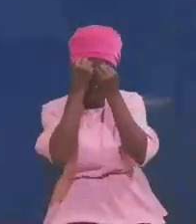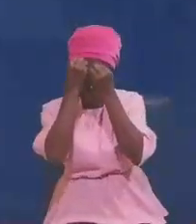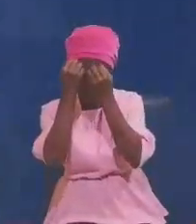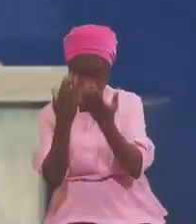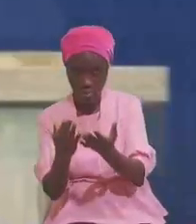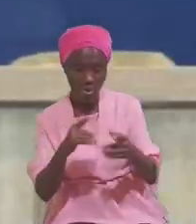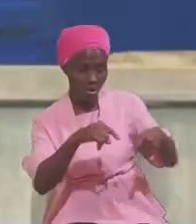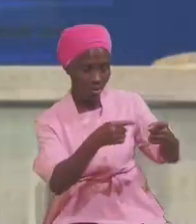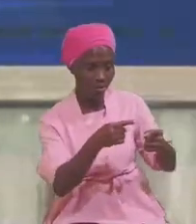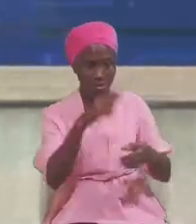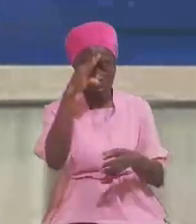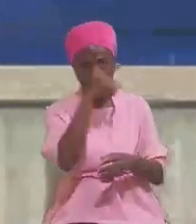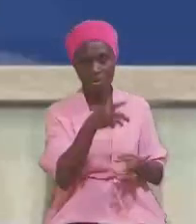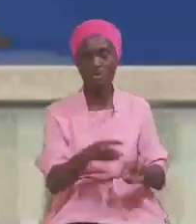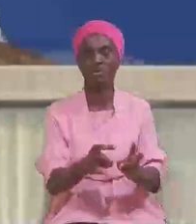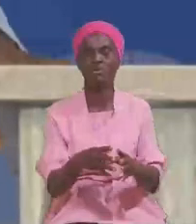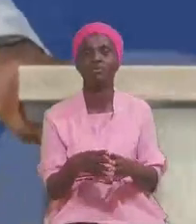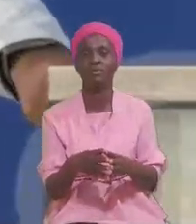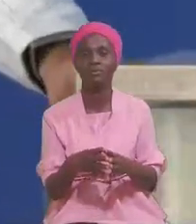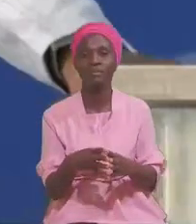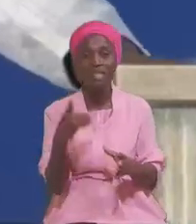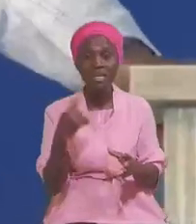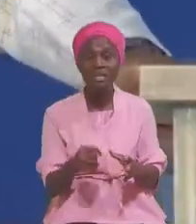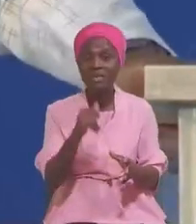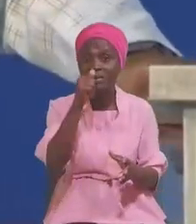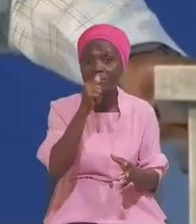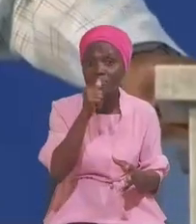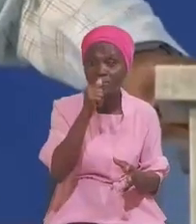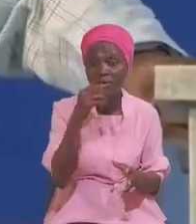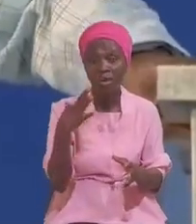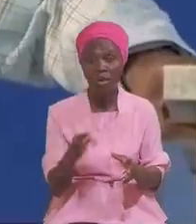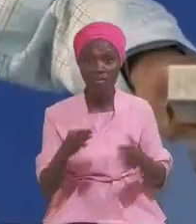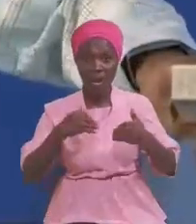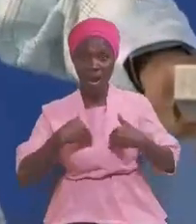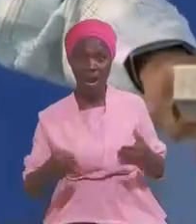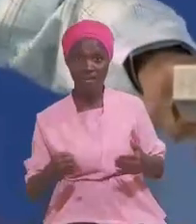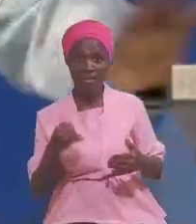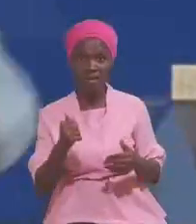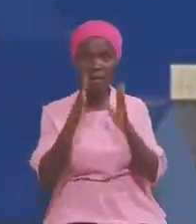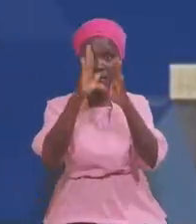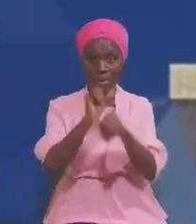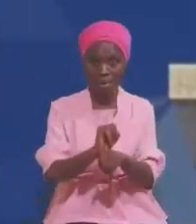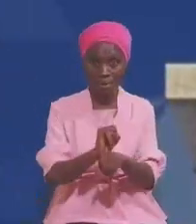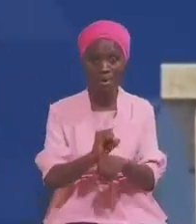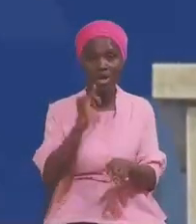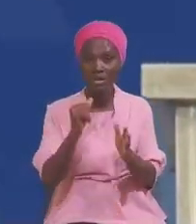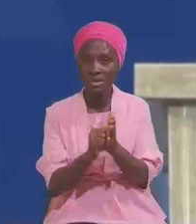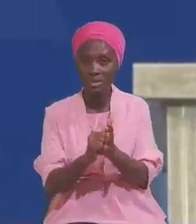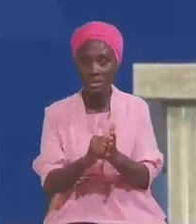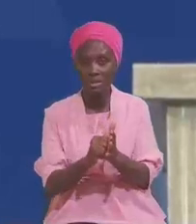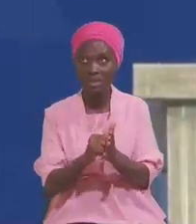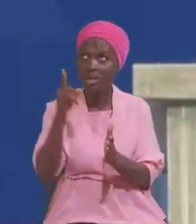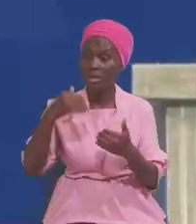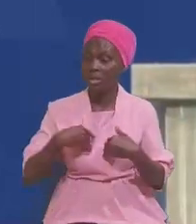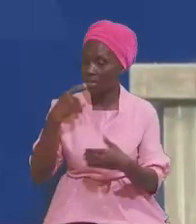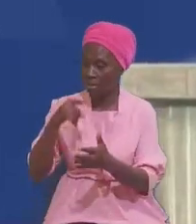lava. Et le secret d'avoir le miracle, c'est qu'il a dit ceci. Il